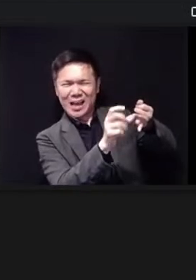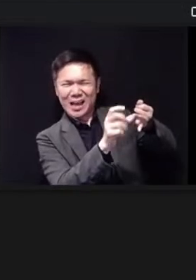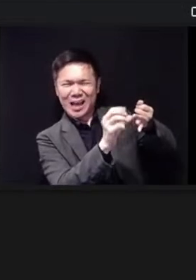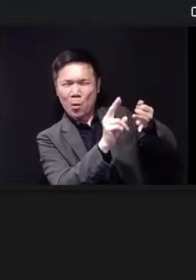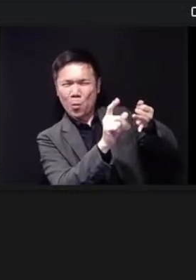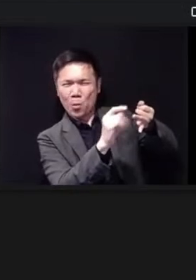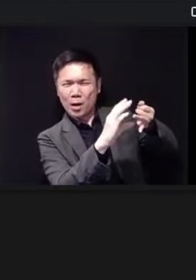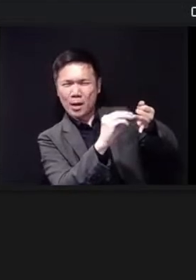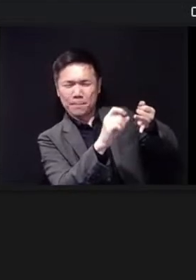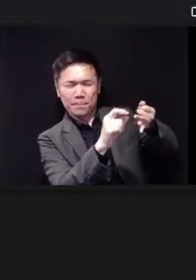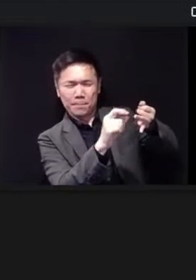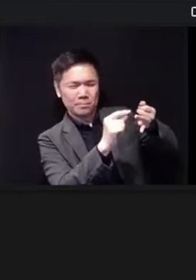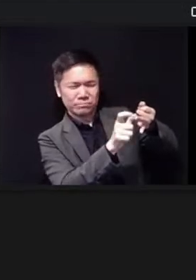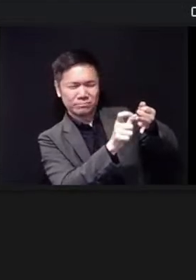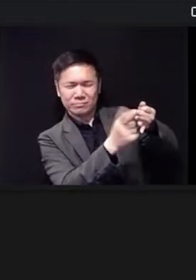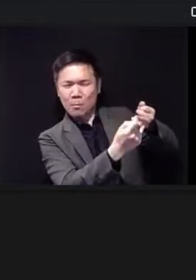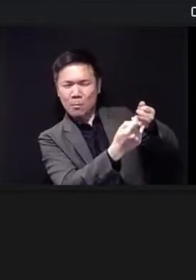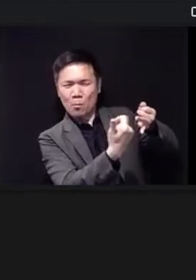Вместо этого